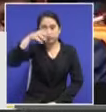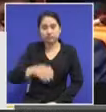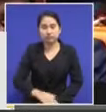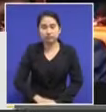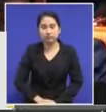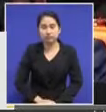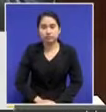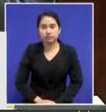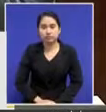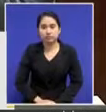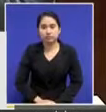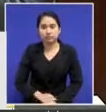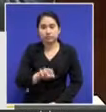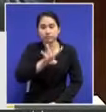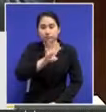ค่ะ